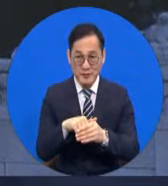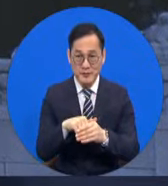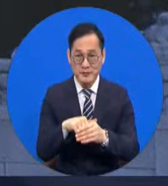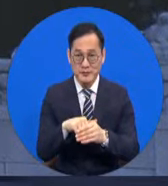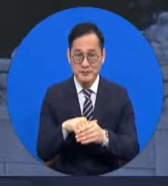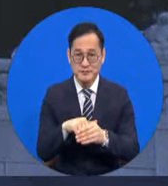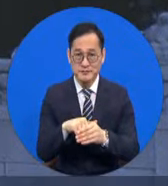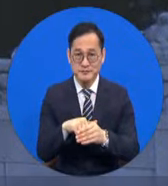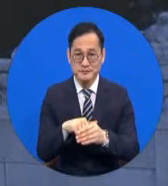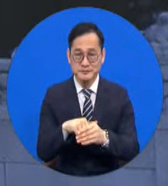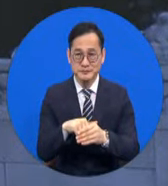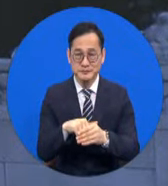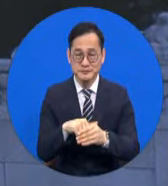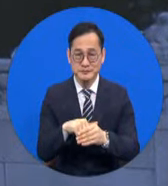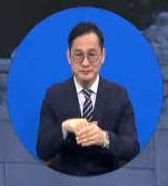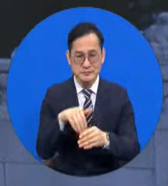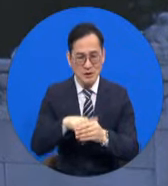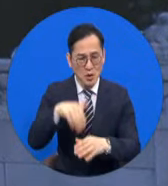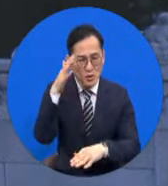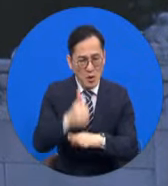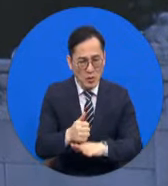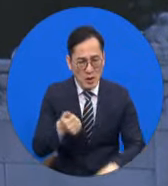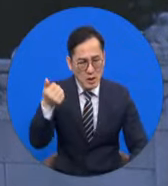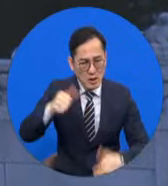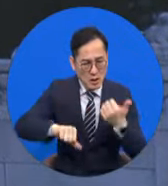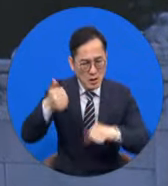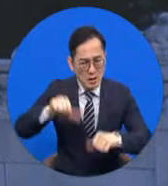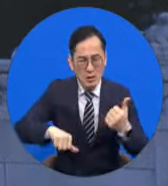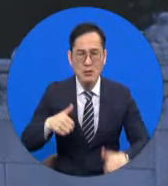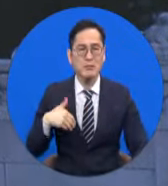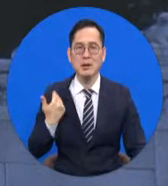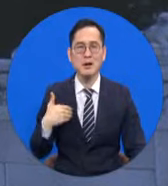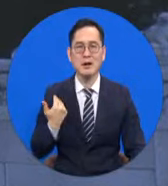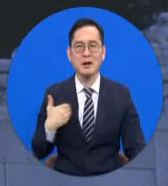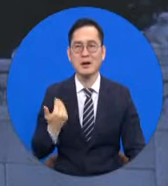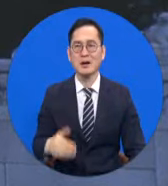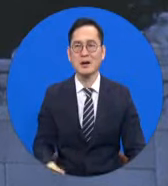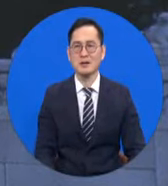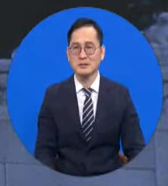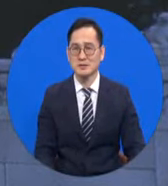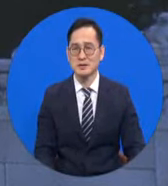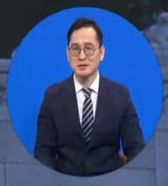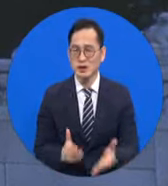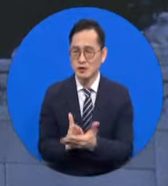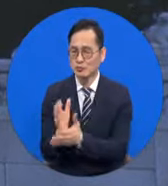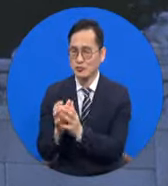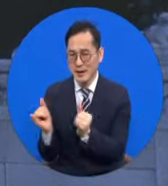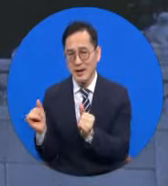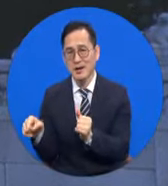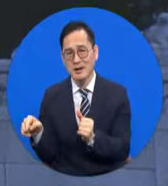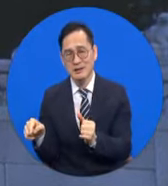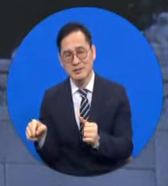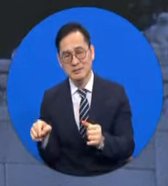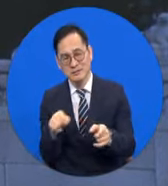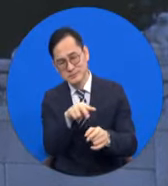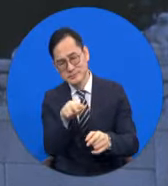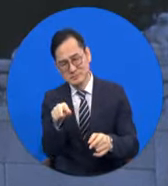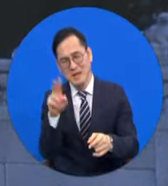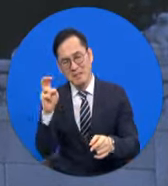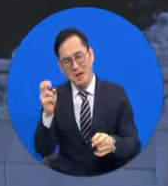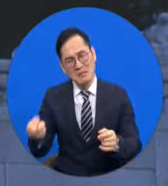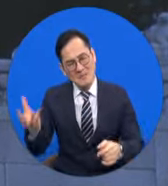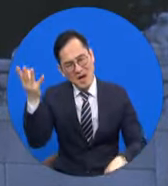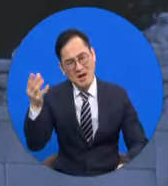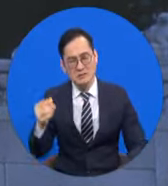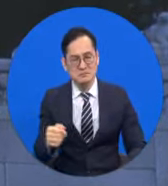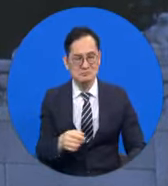이 결과를 예측하기 어렵다라는 얘기들을 전문가들 사이에서도 합니다. 예측하는 전문가들마다 예측치가 다 다르고 예측이 제대로 되지